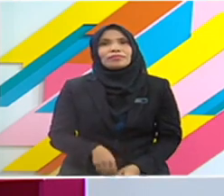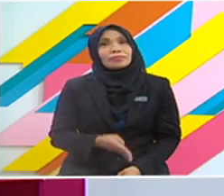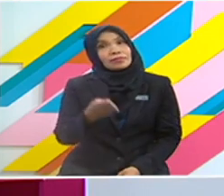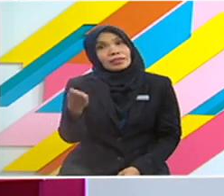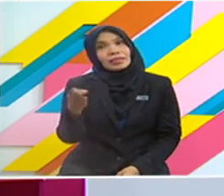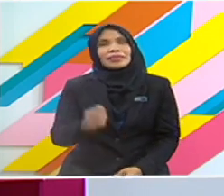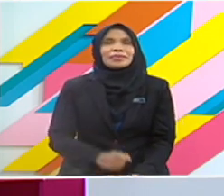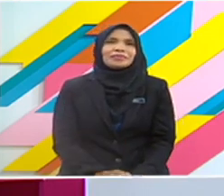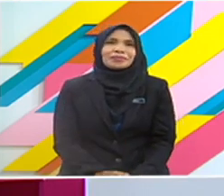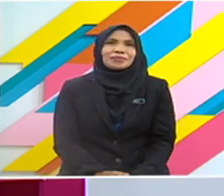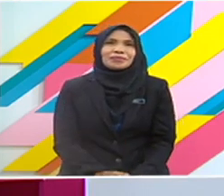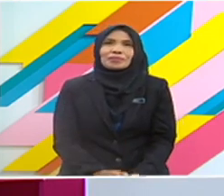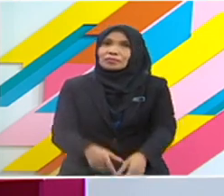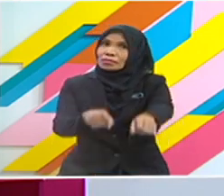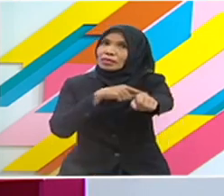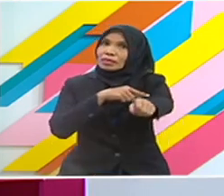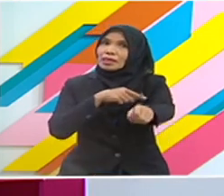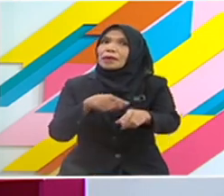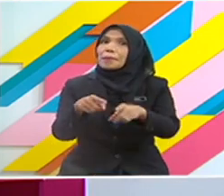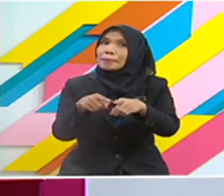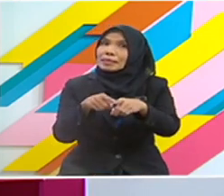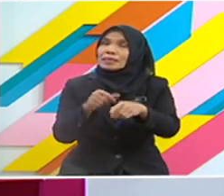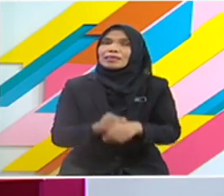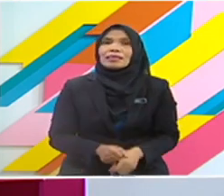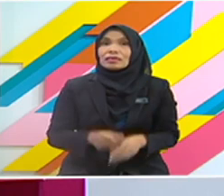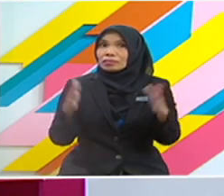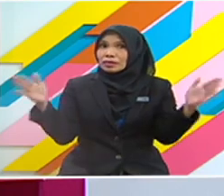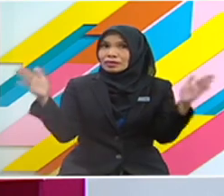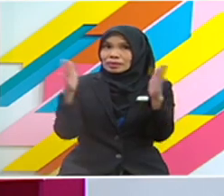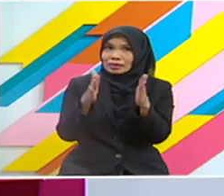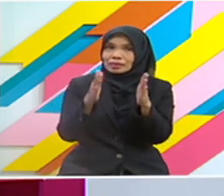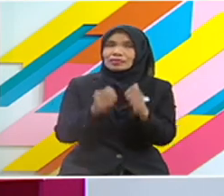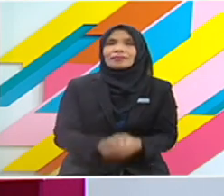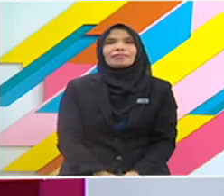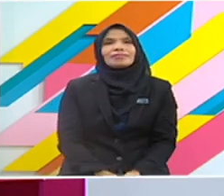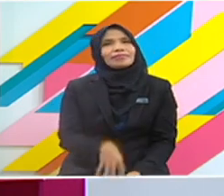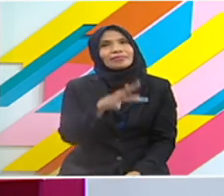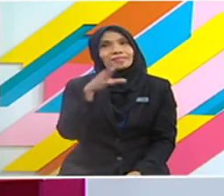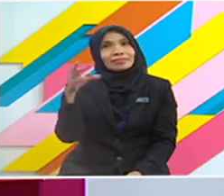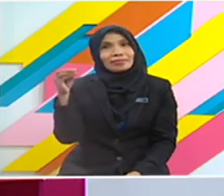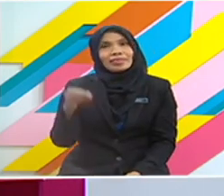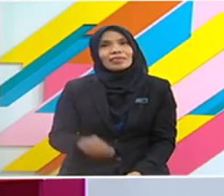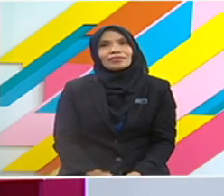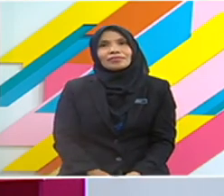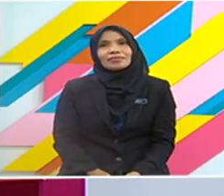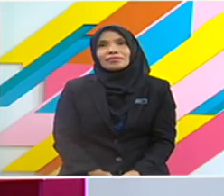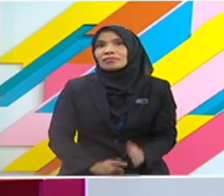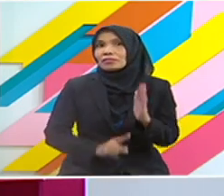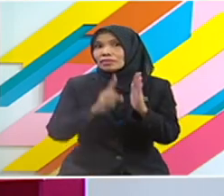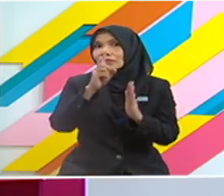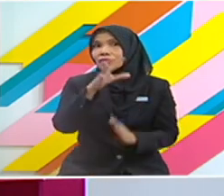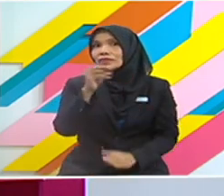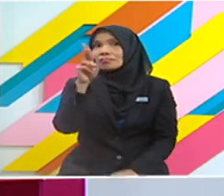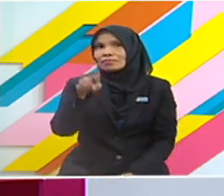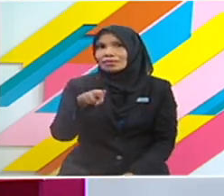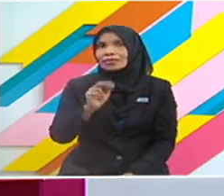dapat mengukur panjang pendek, besar kecil dan juga tinggi dan juga rendah.